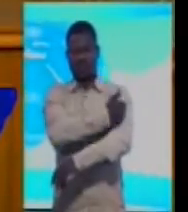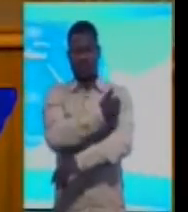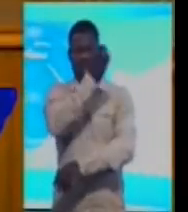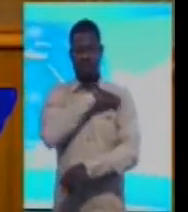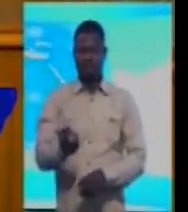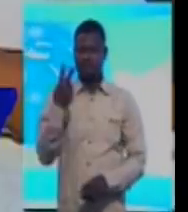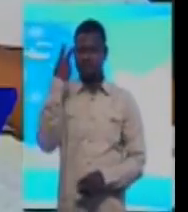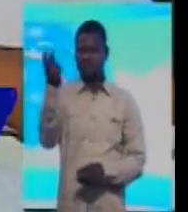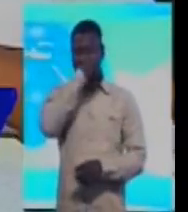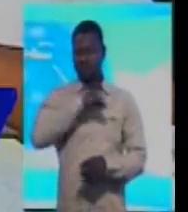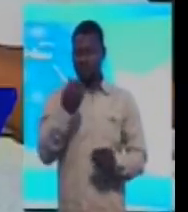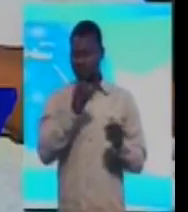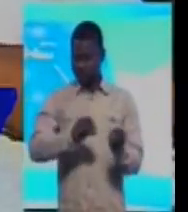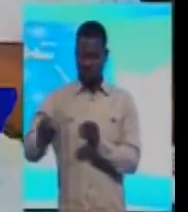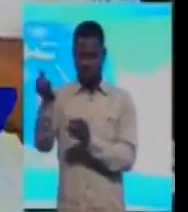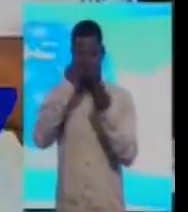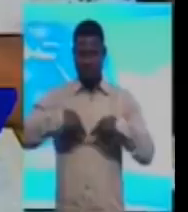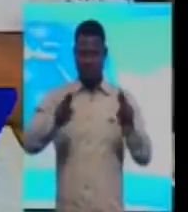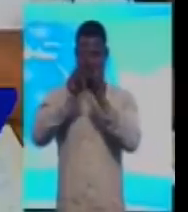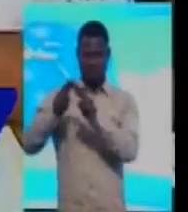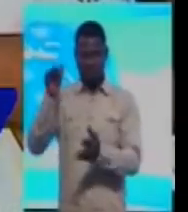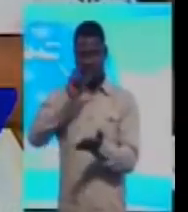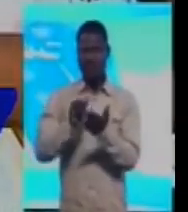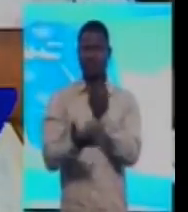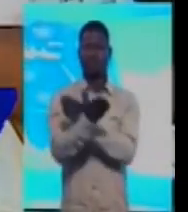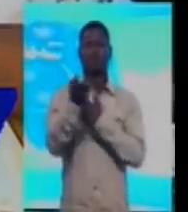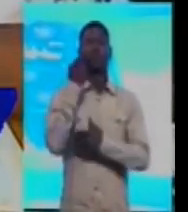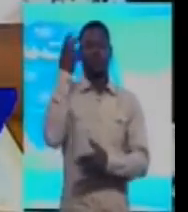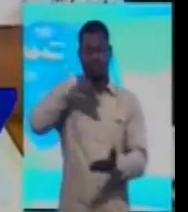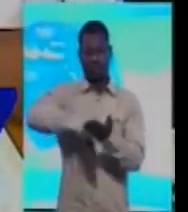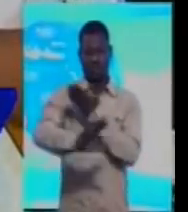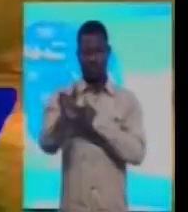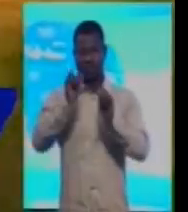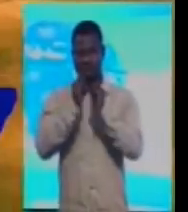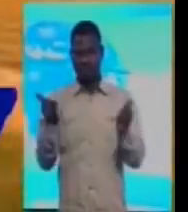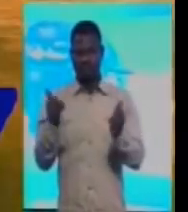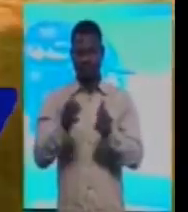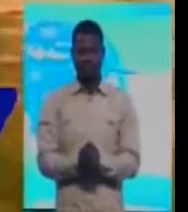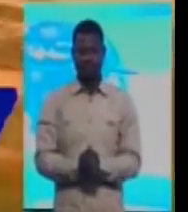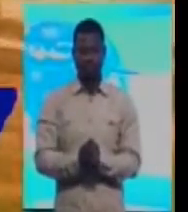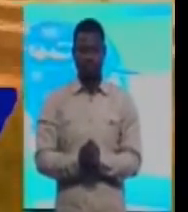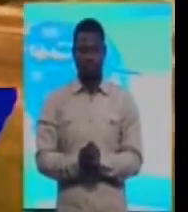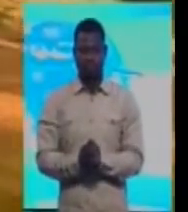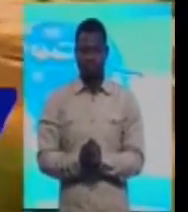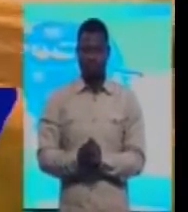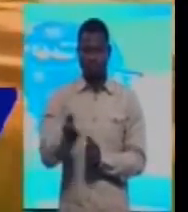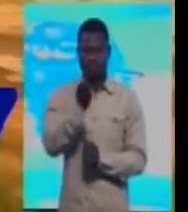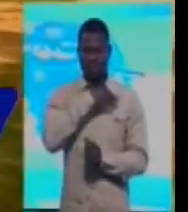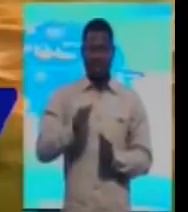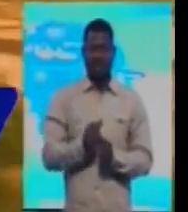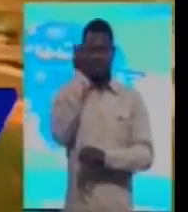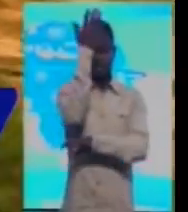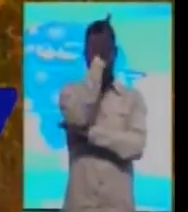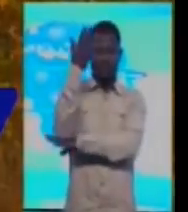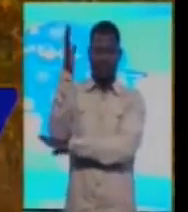ce matin et nous vous livrons les échos de la rencontre dès l'ouverture de ce journal. Elle fait grise mine à la forêt classée